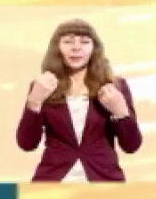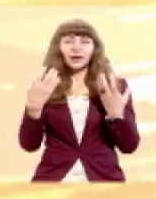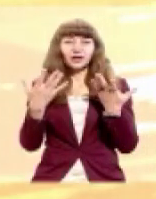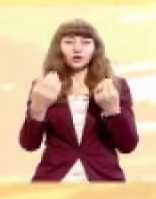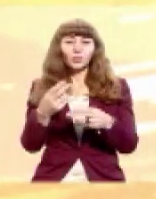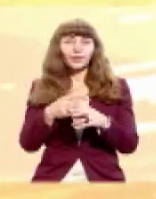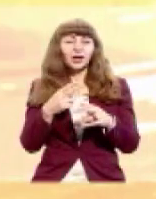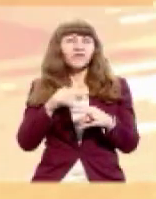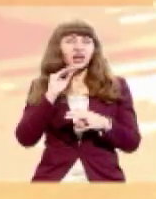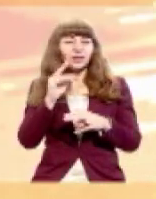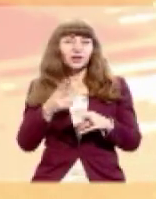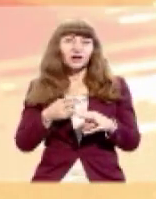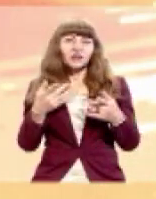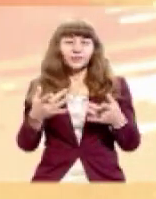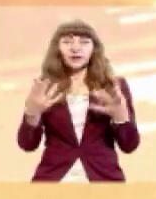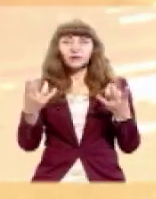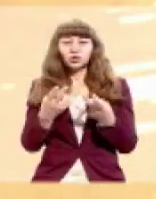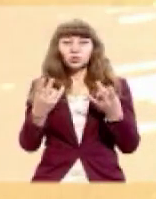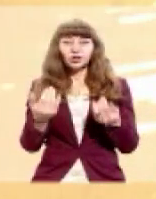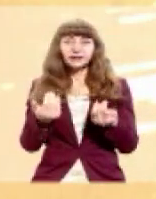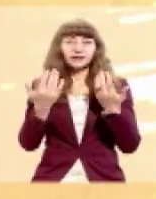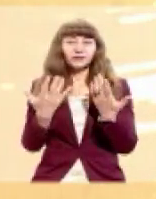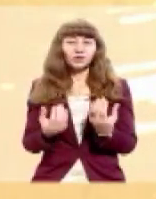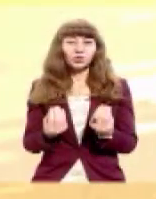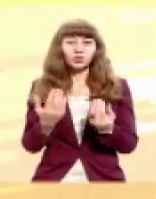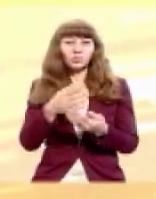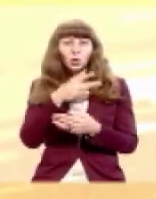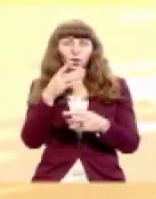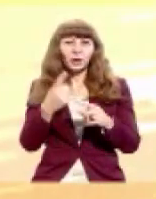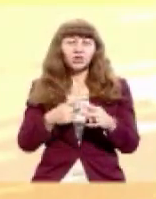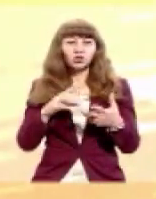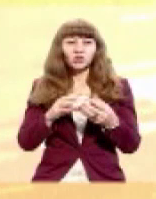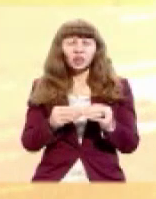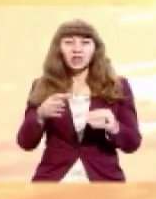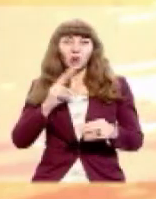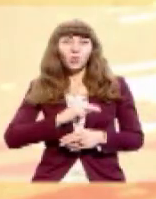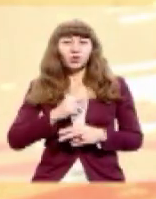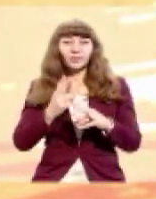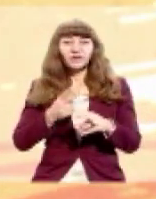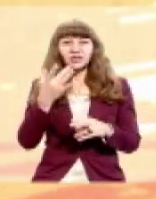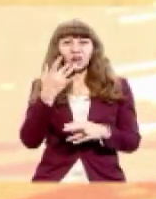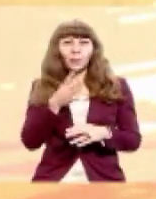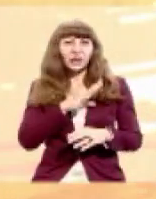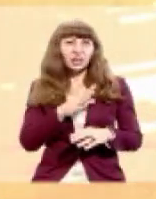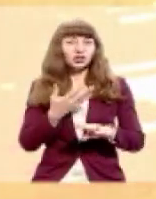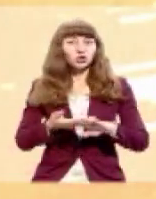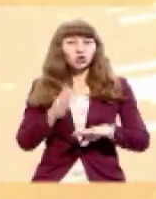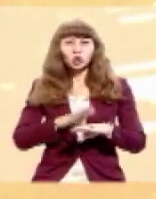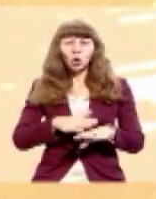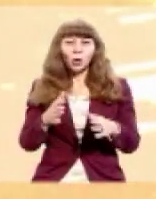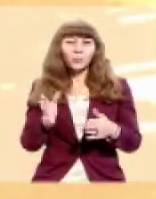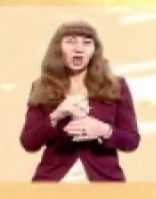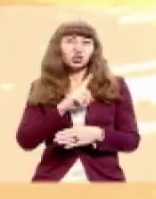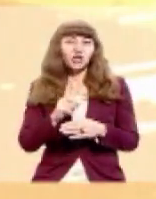мерекелеріңіз, металлургтер күнімен шын жүректен құттықтаймын. Металлург мамандығы сұранысқа ие және көптеген артықшылықтарға ие. Сонымен қатар металлургтың